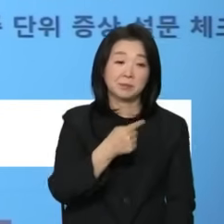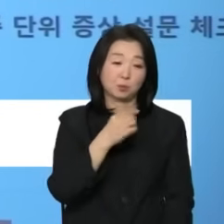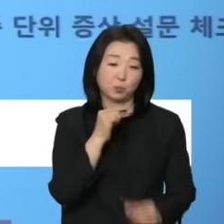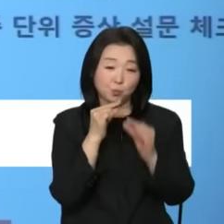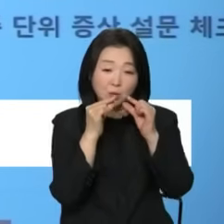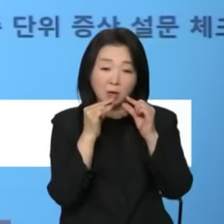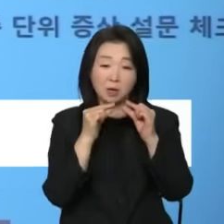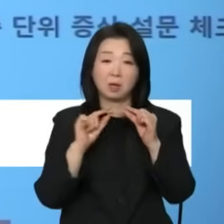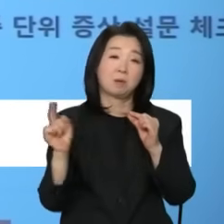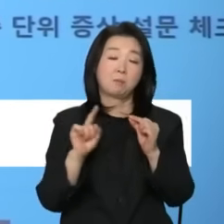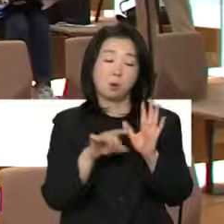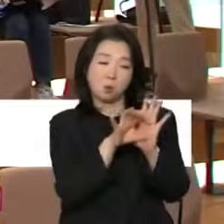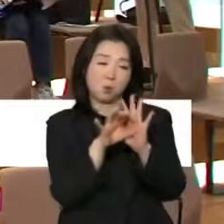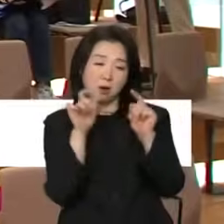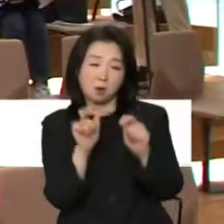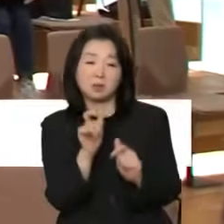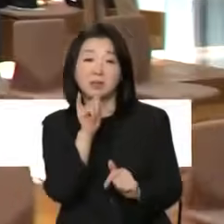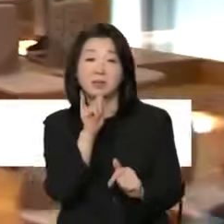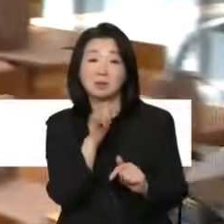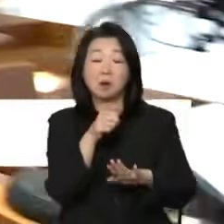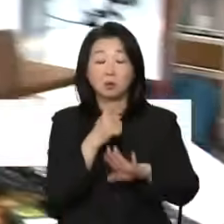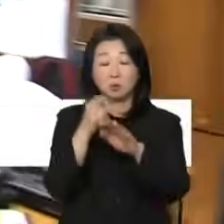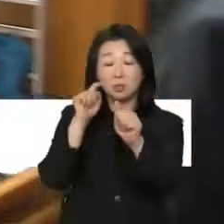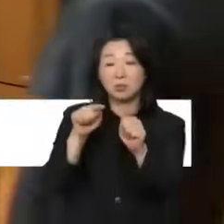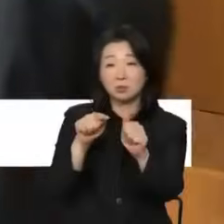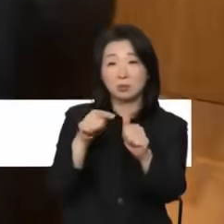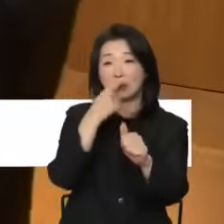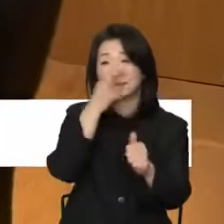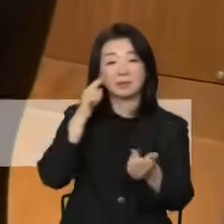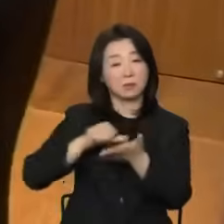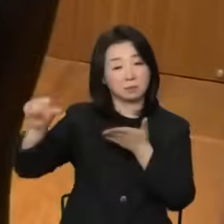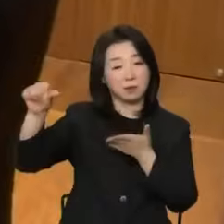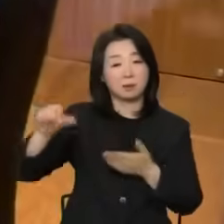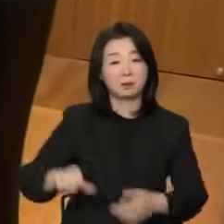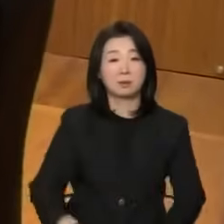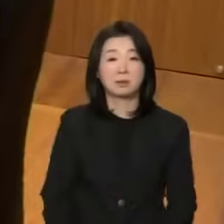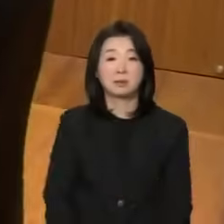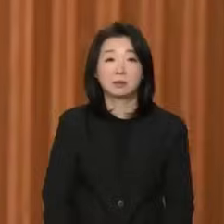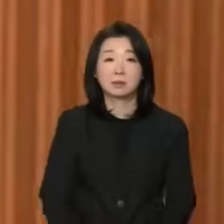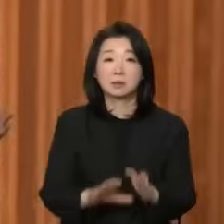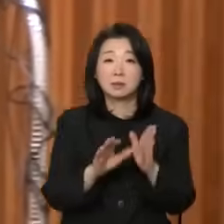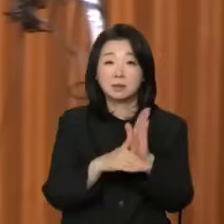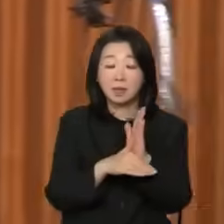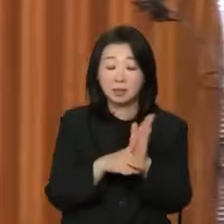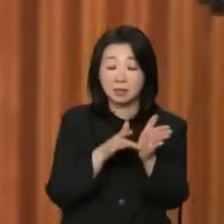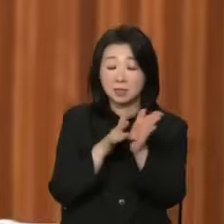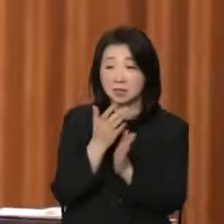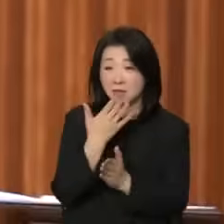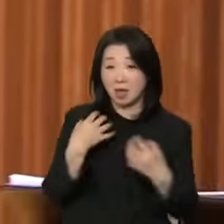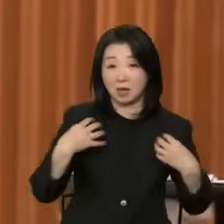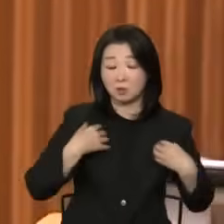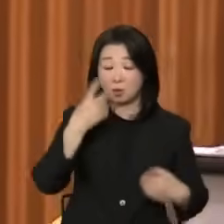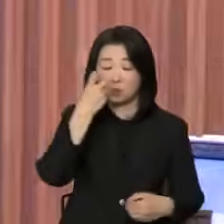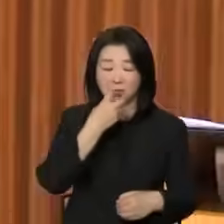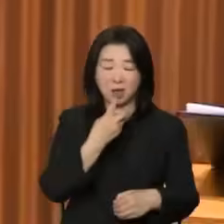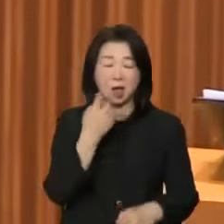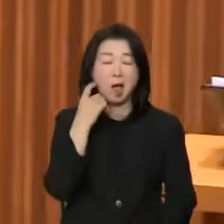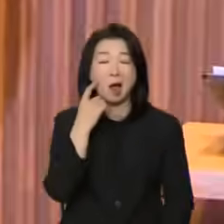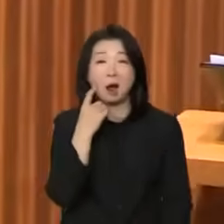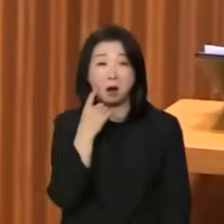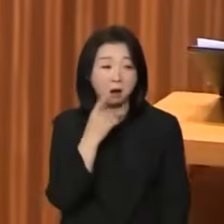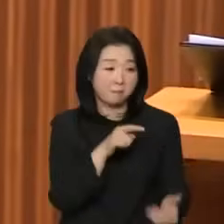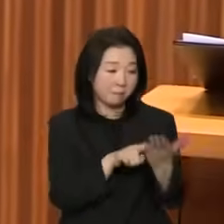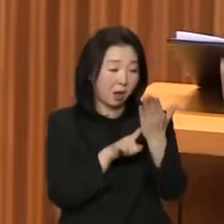광고 사태도 지시 후 증거를 인멸한 걸로 보고 있습니다. 당시 식약처 조사에서 허위로 드러나자 홍 전